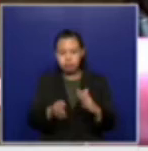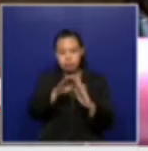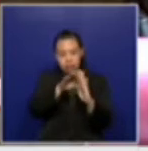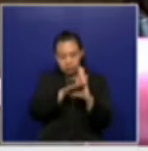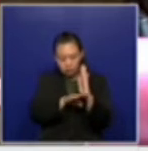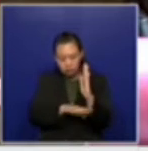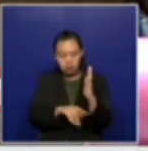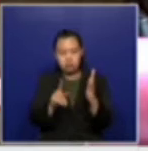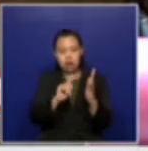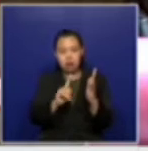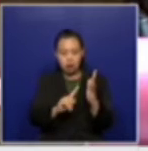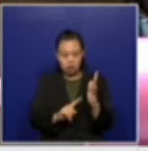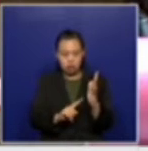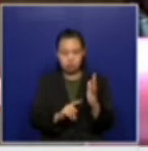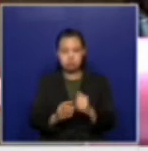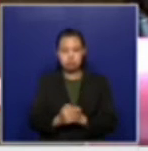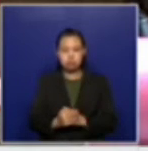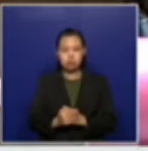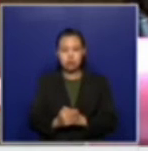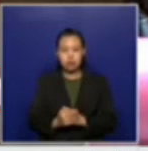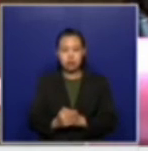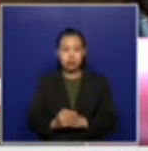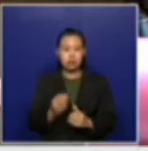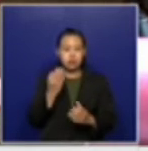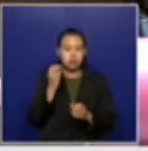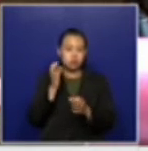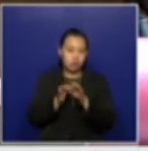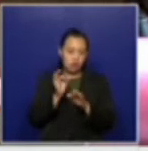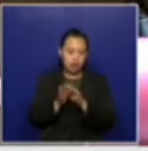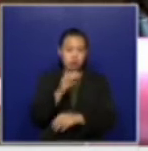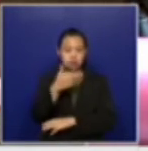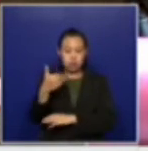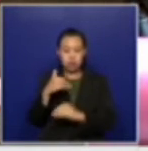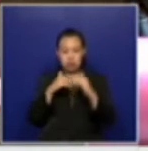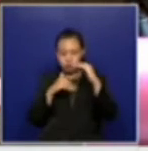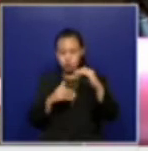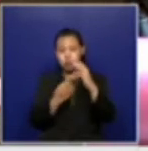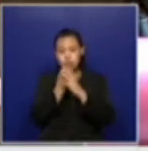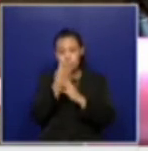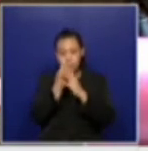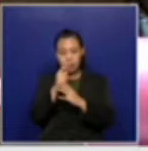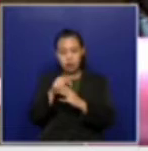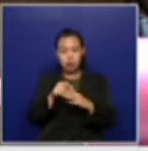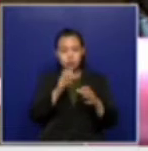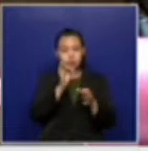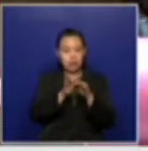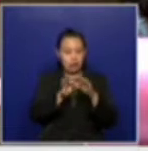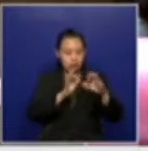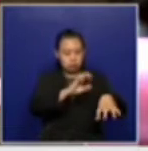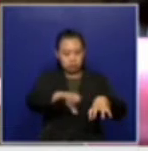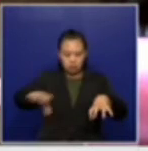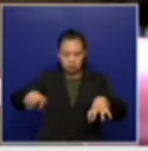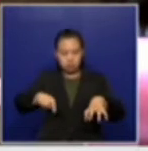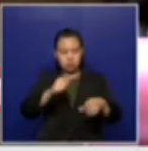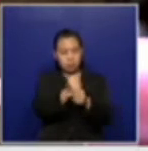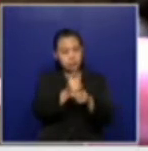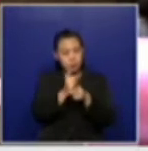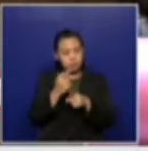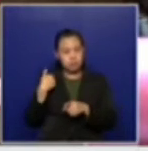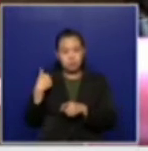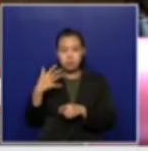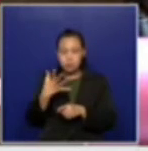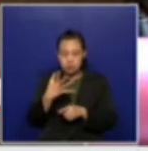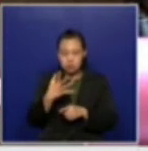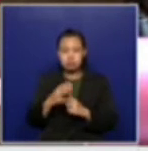การคิดค่าธรรมเนียมเกินกว่าที่ธนาคารแห่งประเทศไทยกำหนดหรือไม่สิ่งเหล่านี้เป็นคำถามที่เกิดขึ้นจากผู้ประกอบ